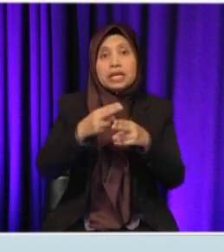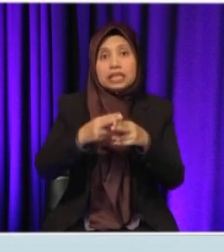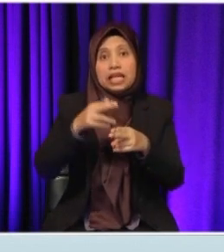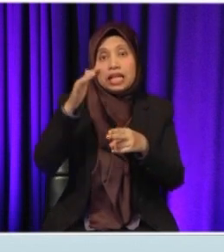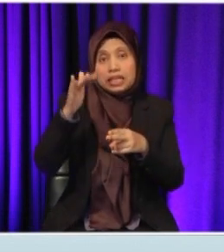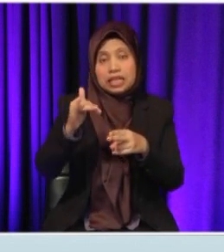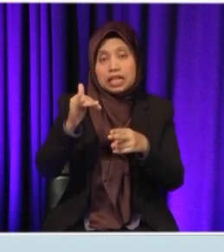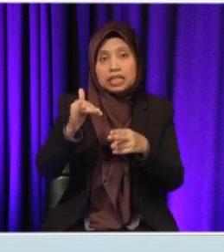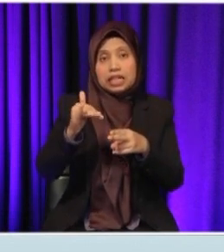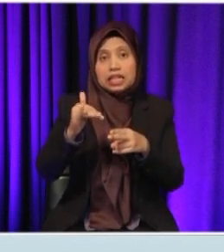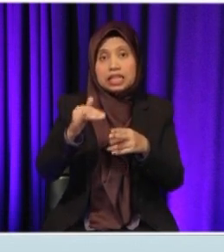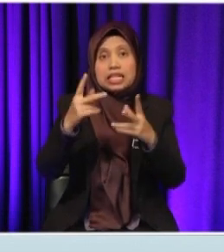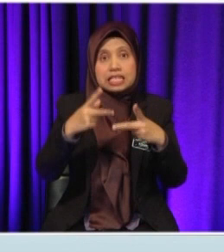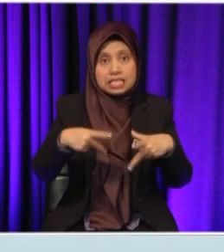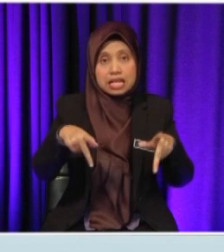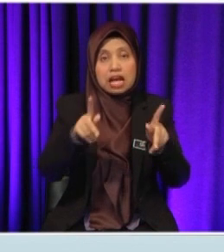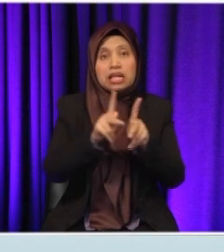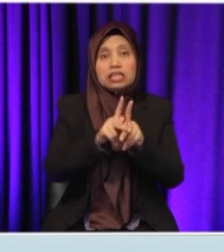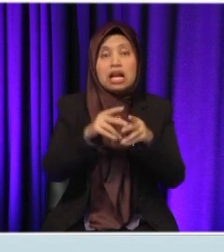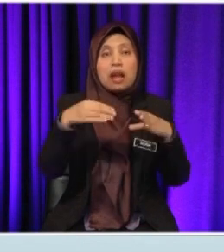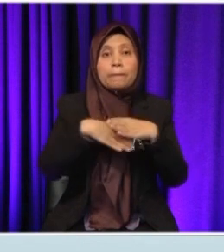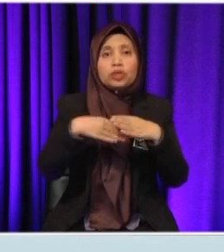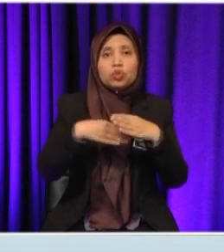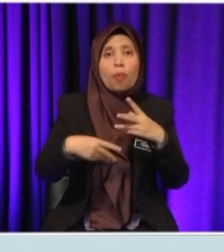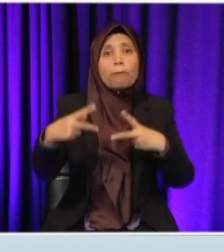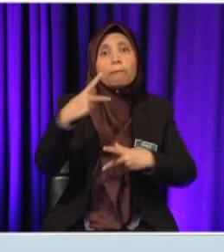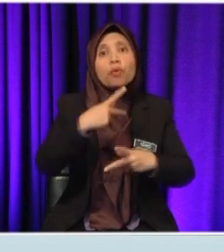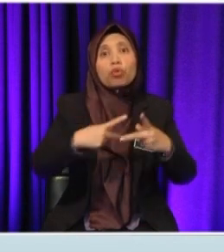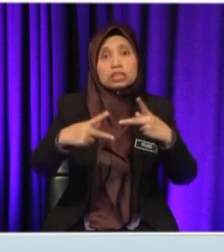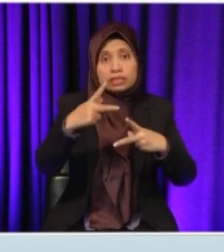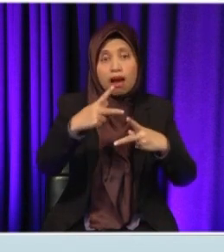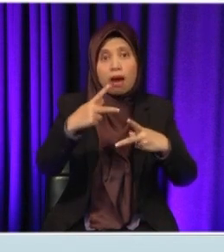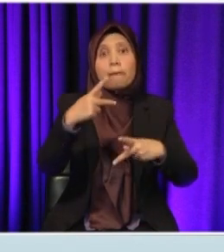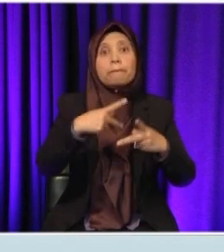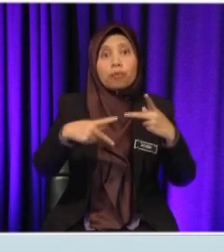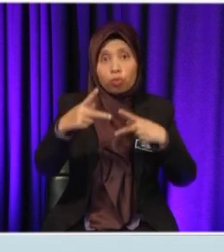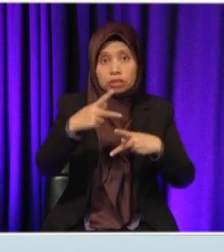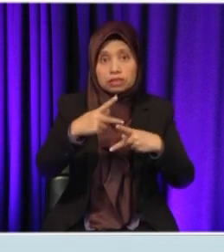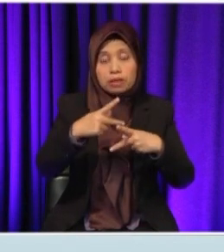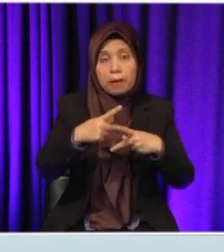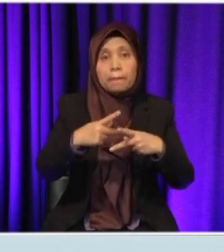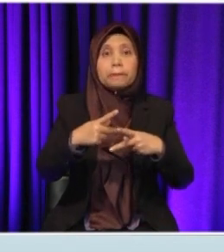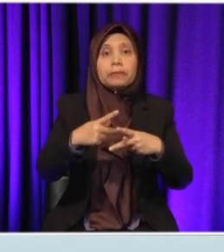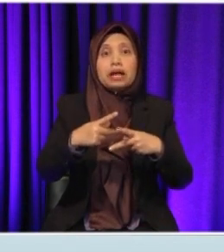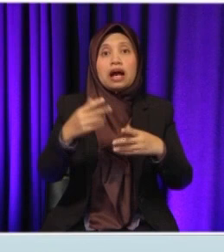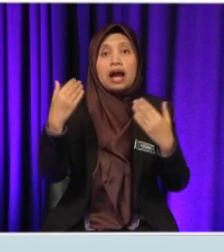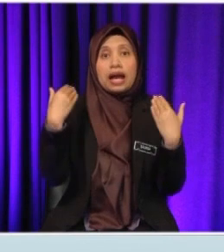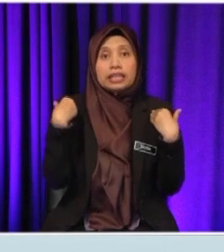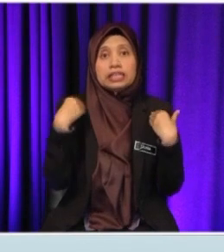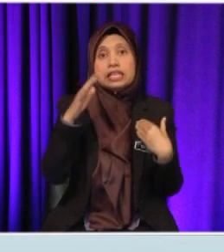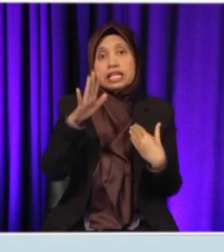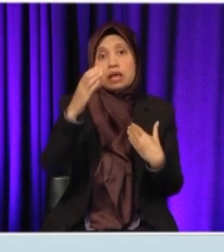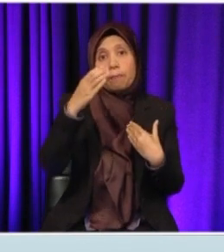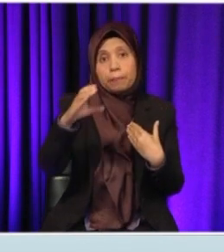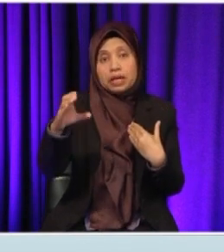relatif pendek. Dihasilkan dalam bentuk prosa, dilihat dari segi panjang pendeknya. Sebuah cerpen biasanya mengandungi antara 500